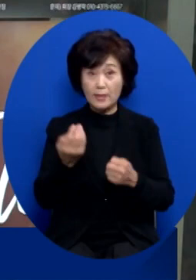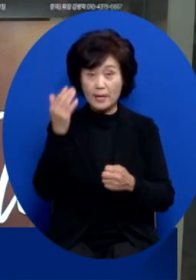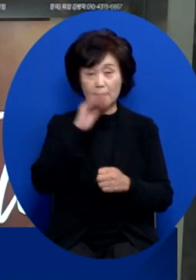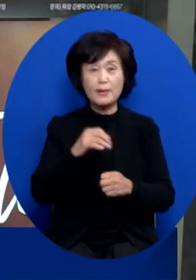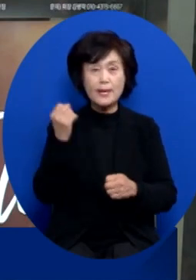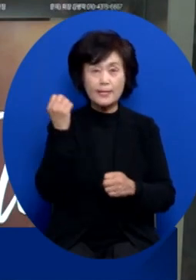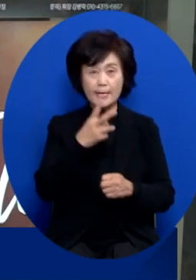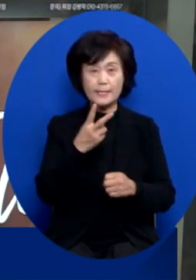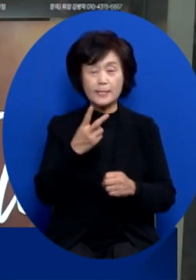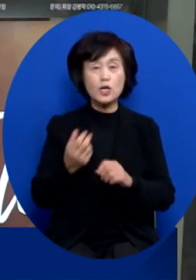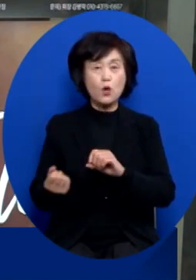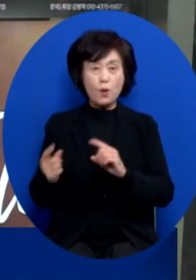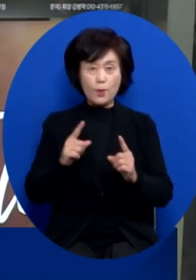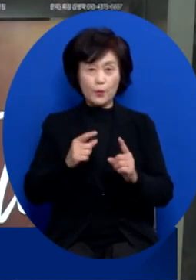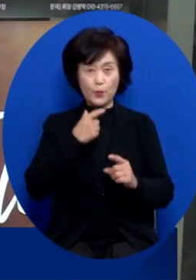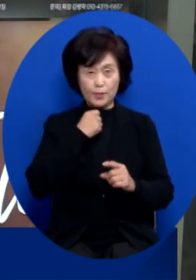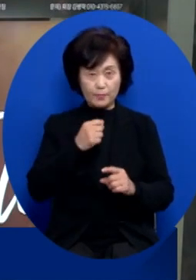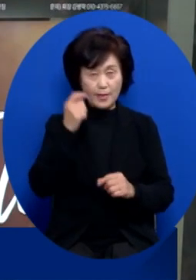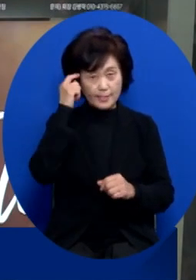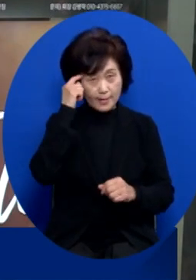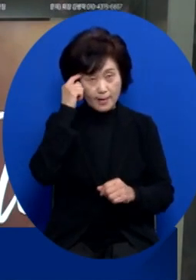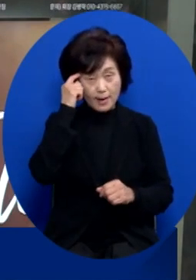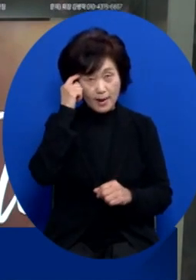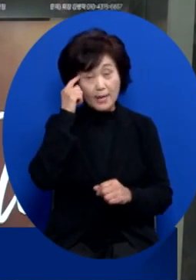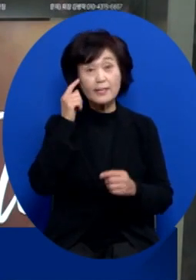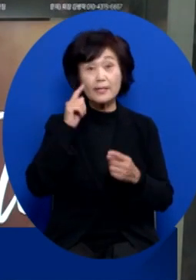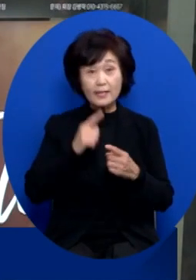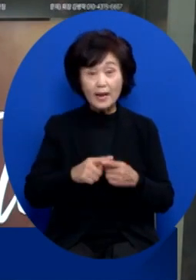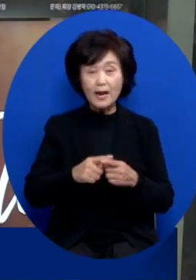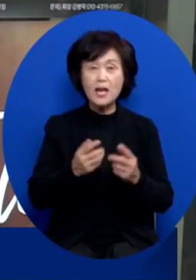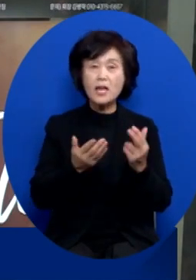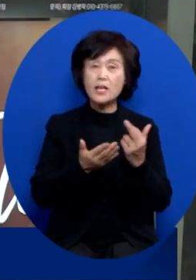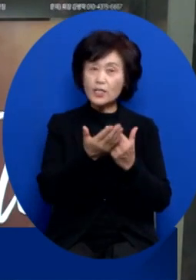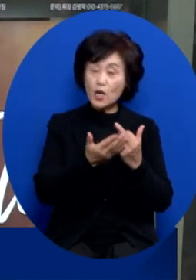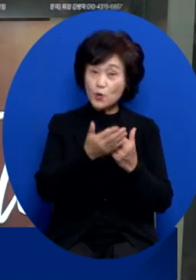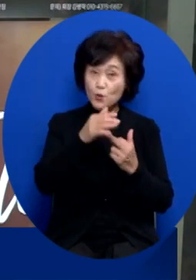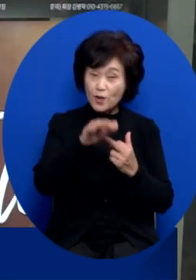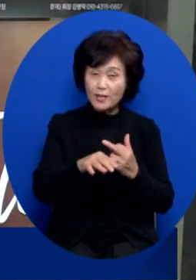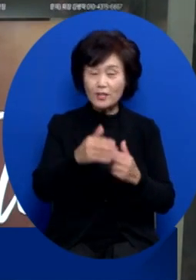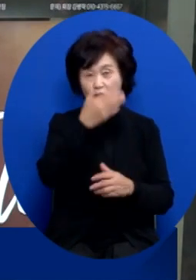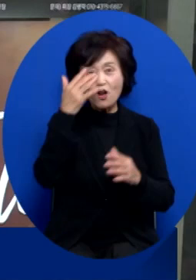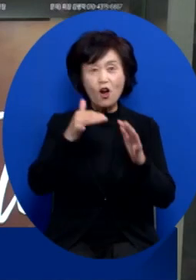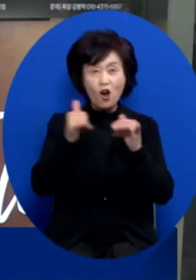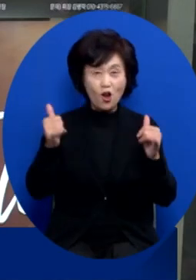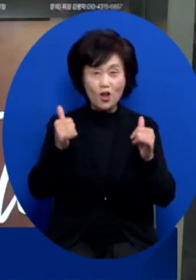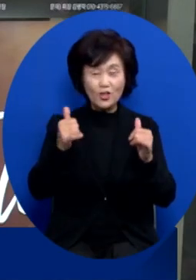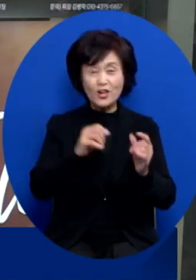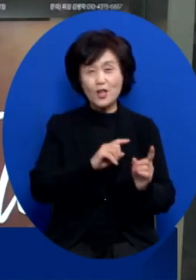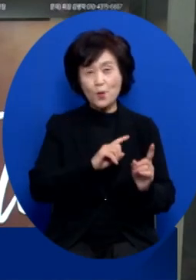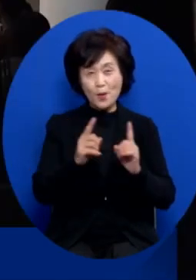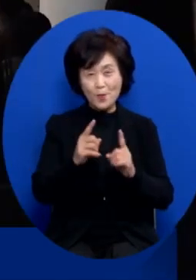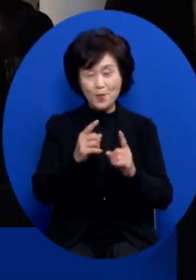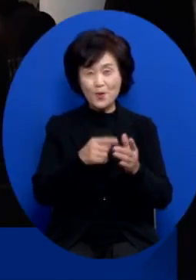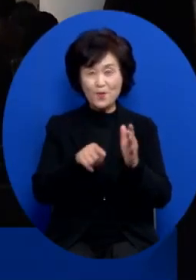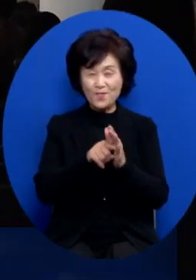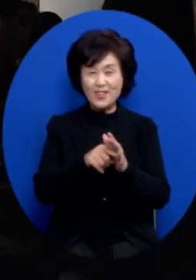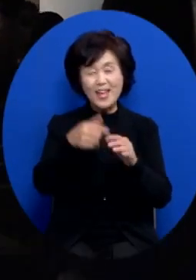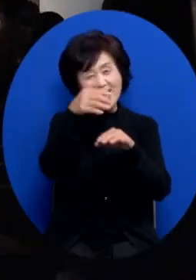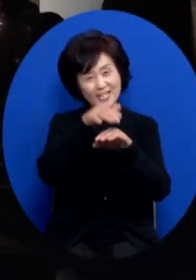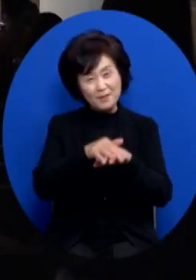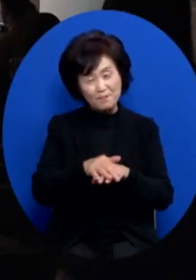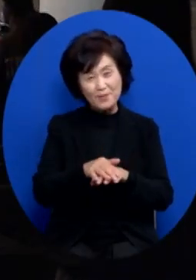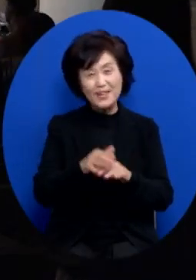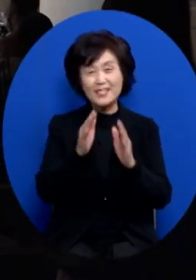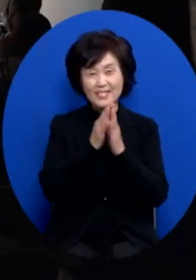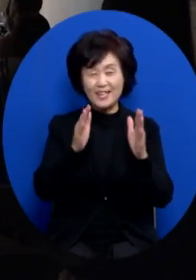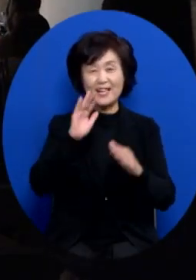마음을 좀 한켠에 품고 있다가 정말 제주 안에서 청년들이 일어났으면 하는 바람으로 이 집회를 또 준비하게 되었습니다.